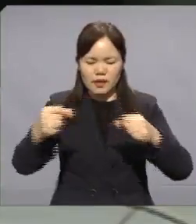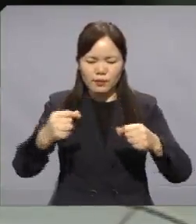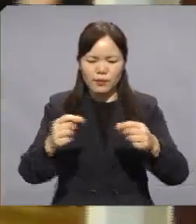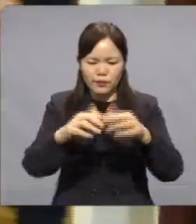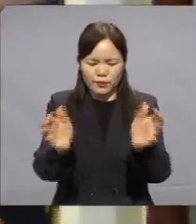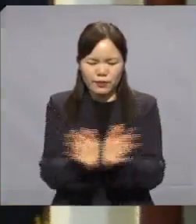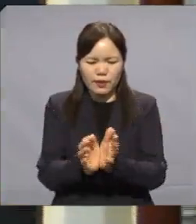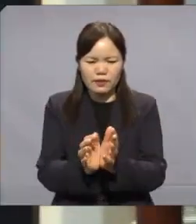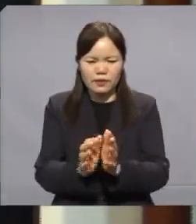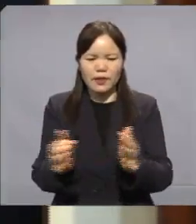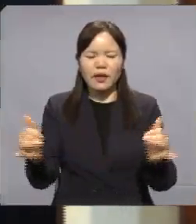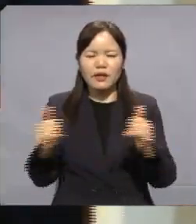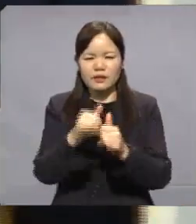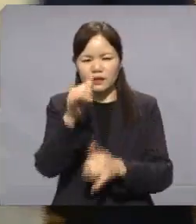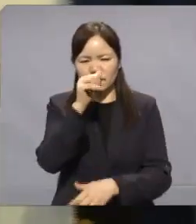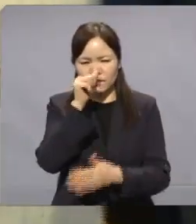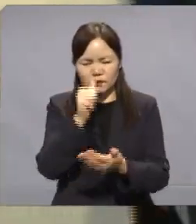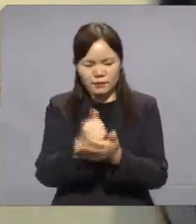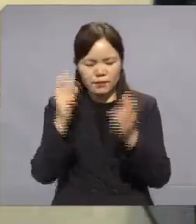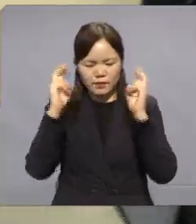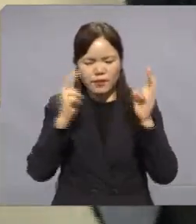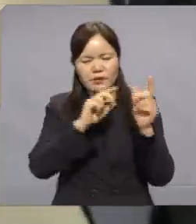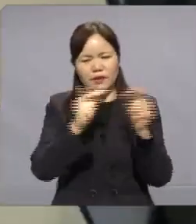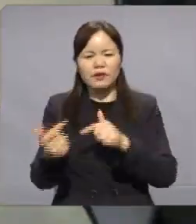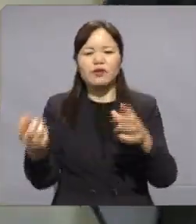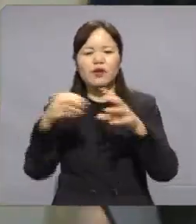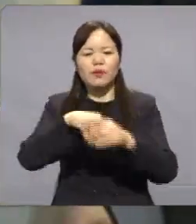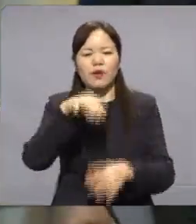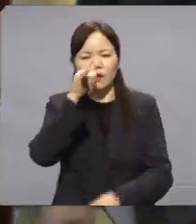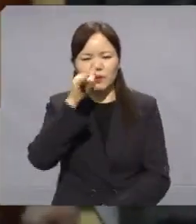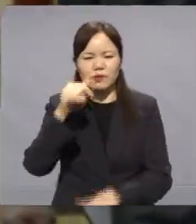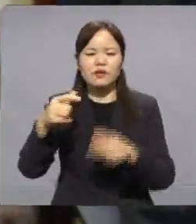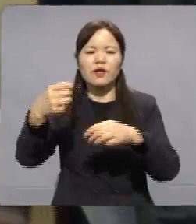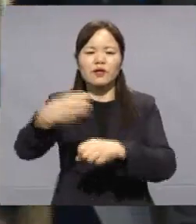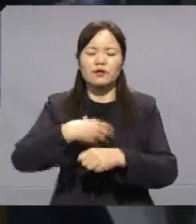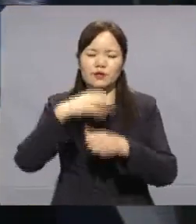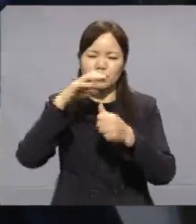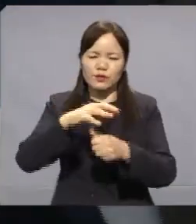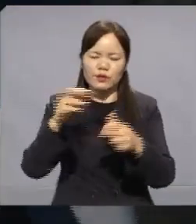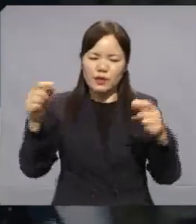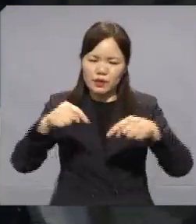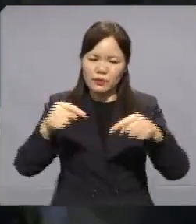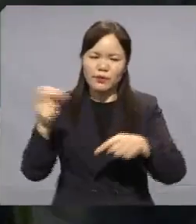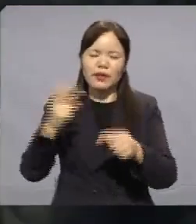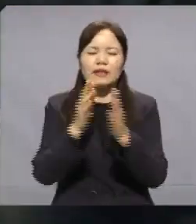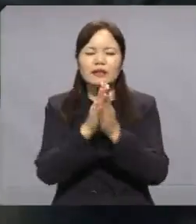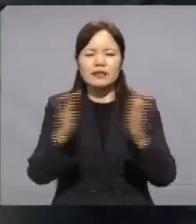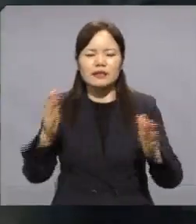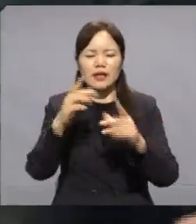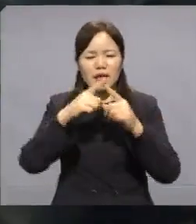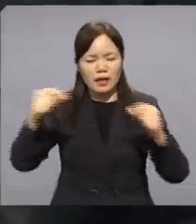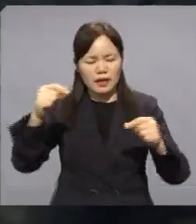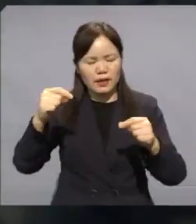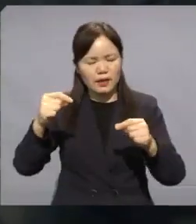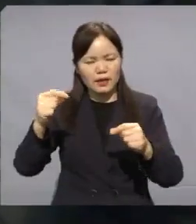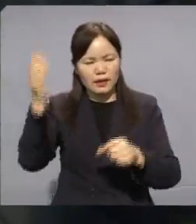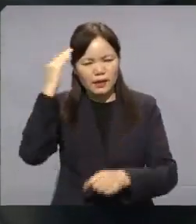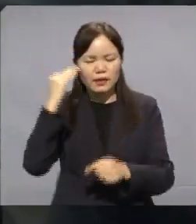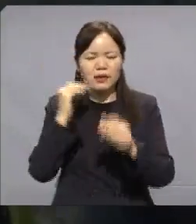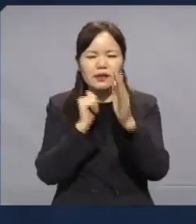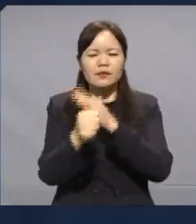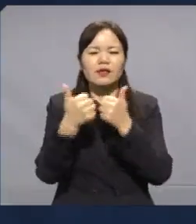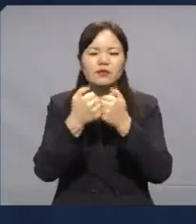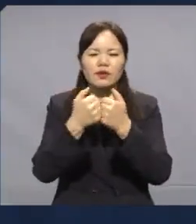포함됐습니다. 양국이 수출 규제 협의도 다시 진행하면서 한일 정상회담 가능성도 거론되는